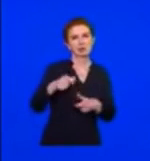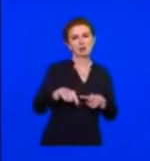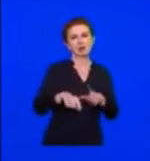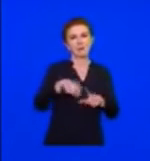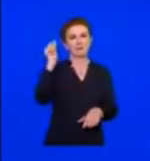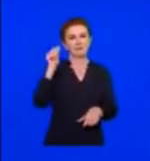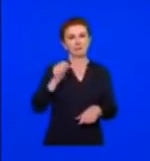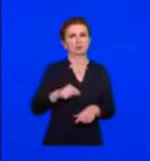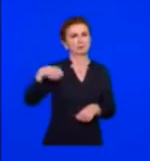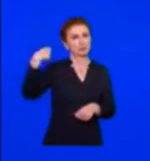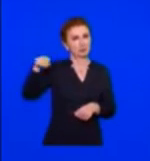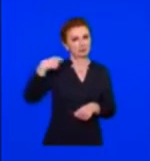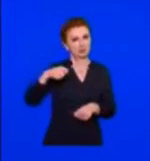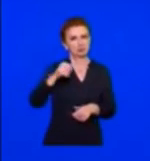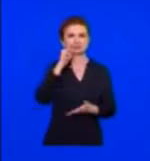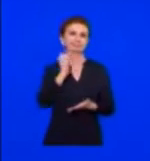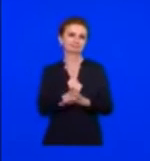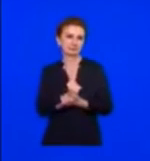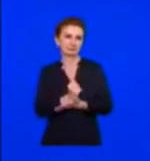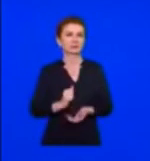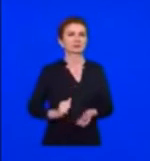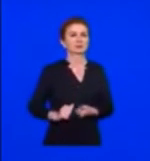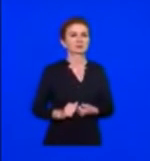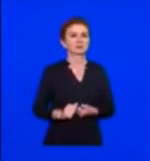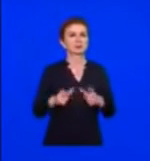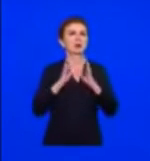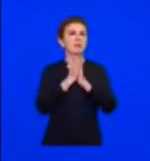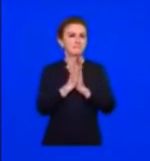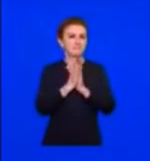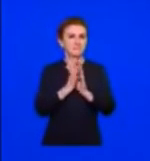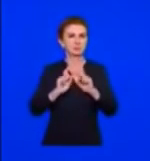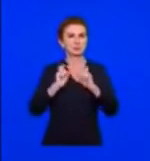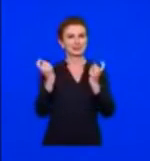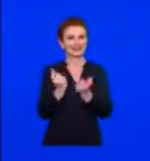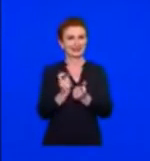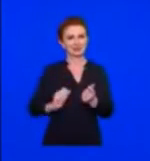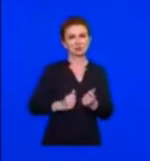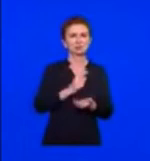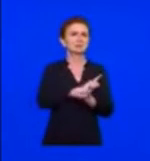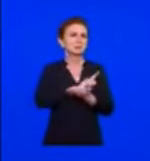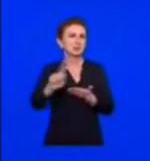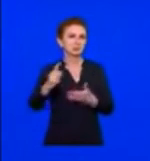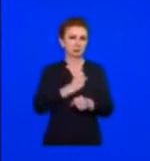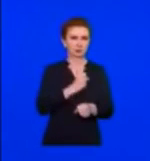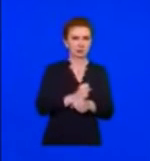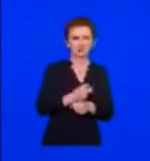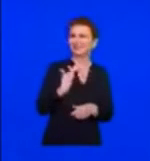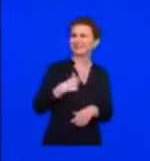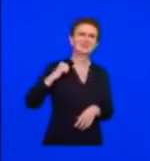formie korespondencyjnej. Apeluję zatem do Senatu, żeby przyspieszyć pracę, żeby nie zwlekać,